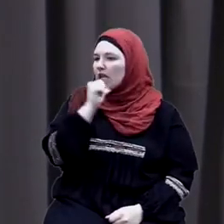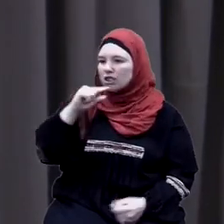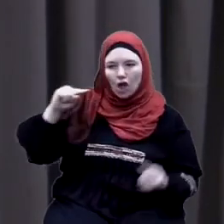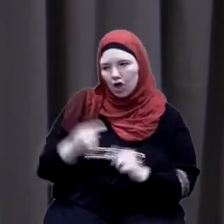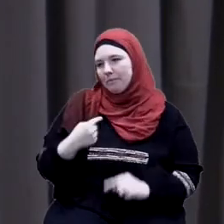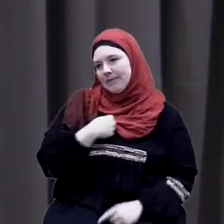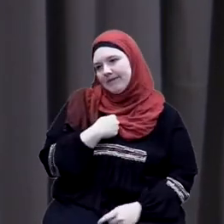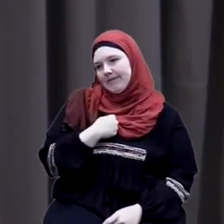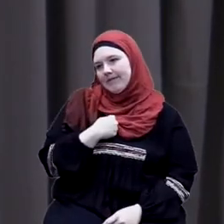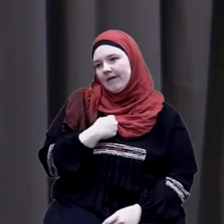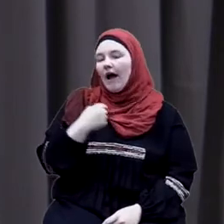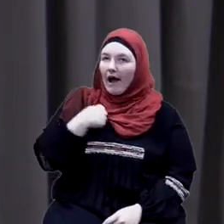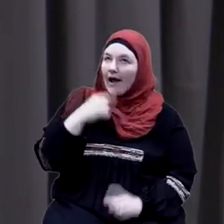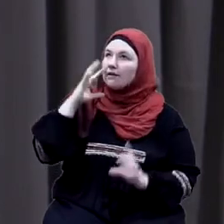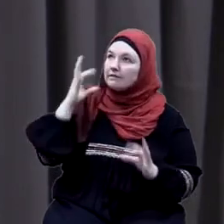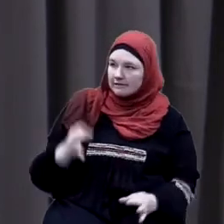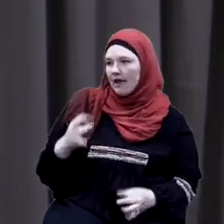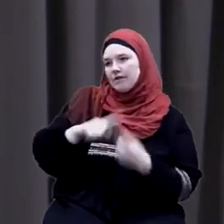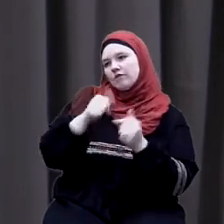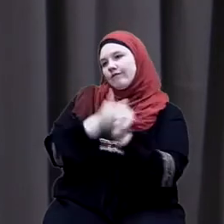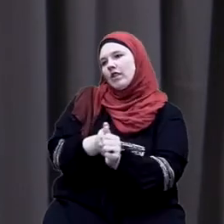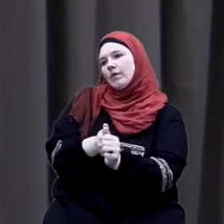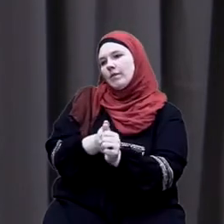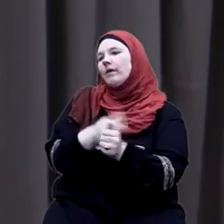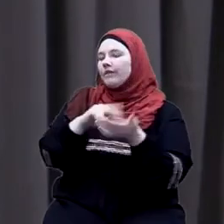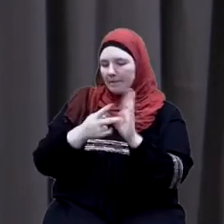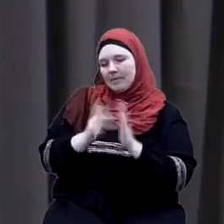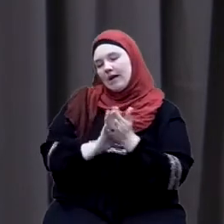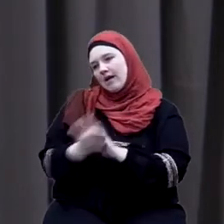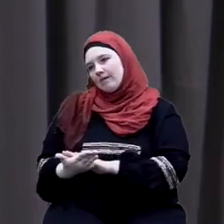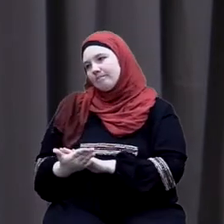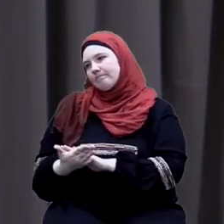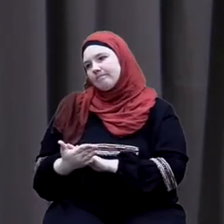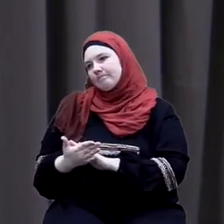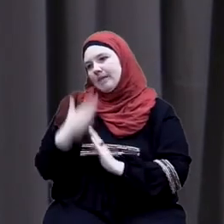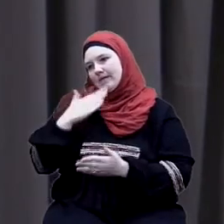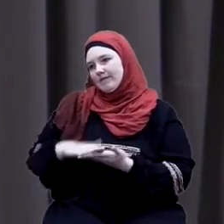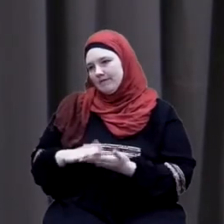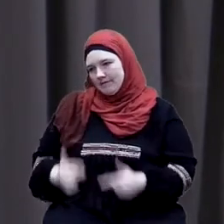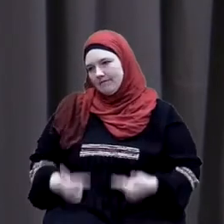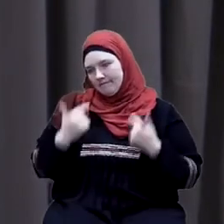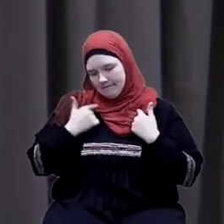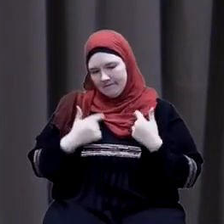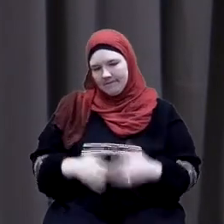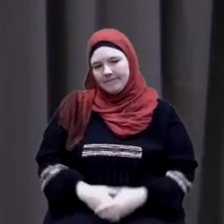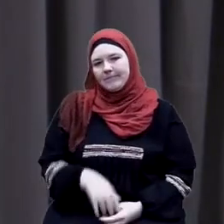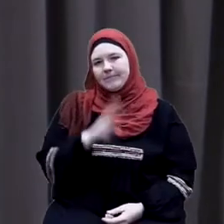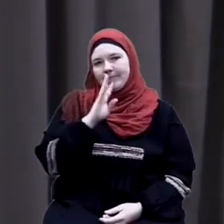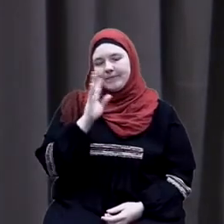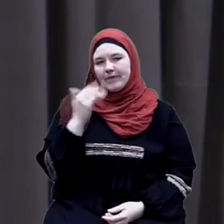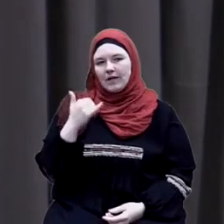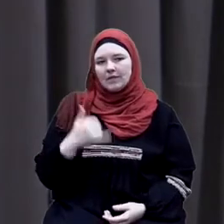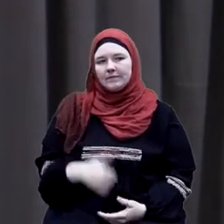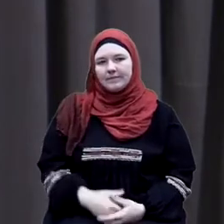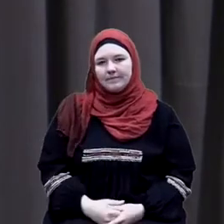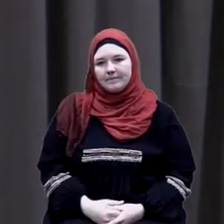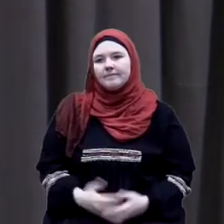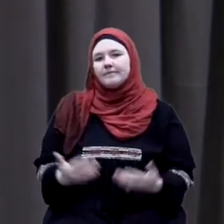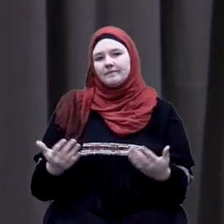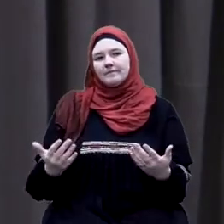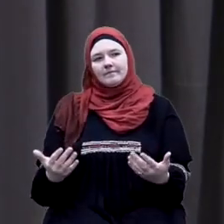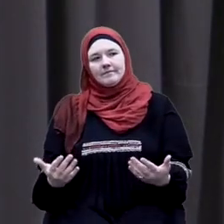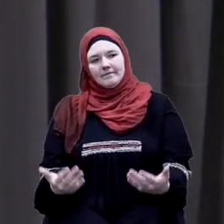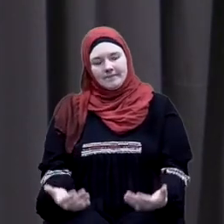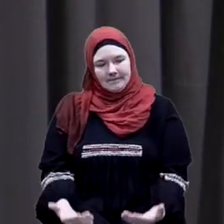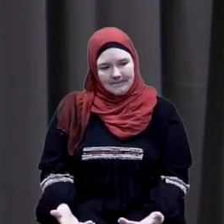شَيْئًا وَلَكِنَّ النَّاسَ أَنفُسَهُمْ يَظْلِمُونَ. اللهم اجعلنا من المهتدين واجعل